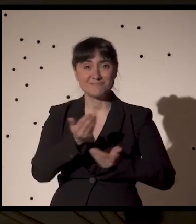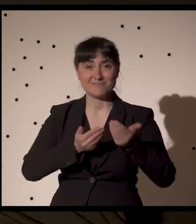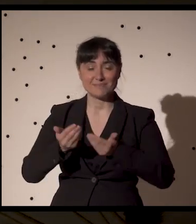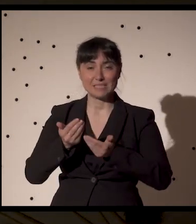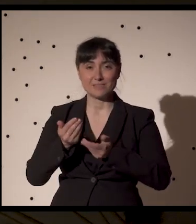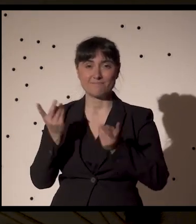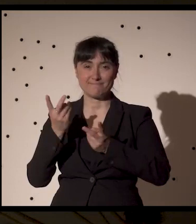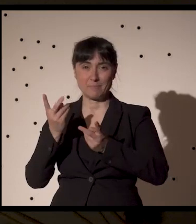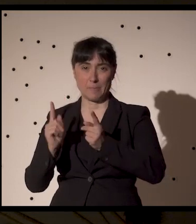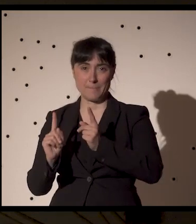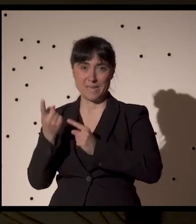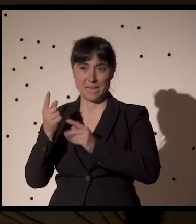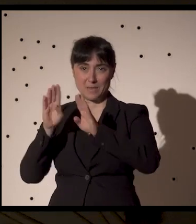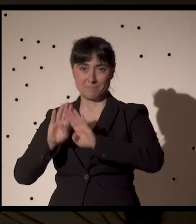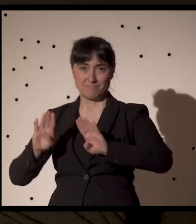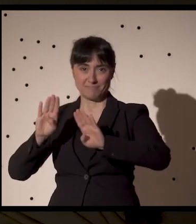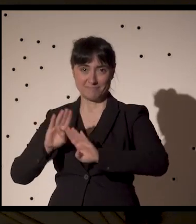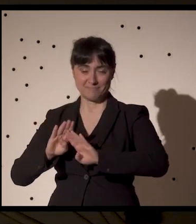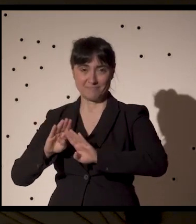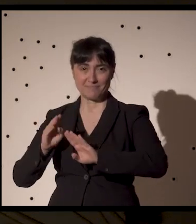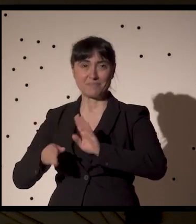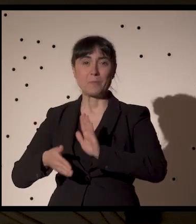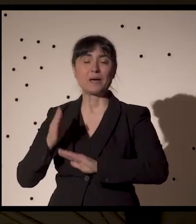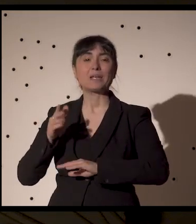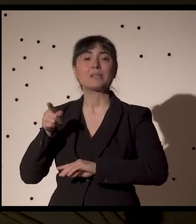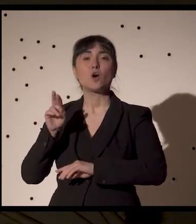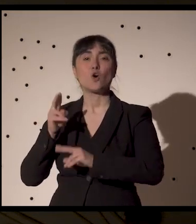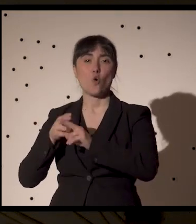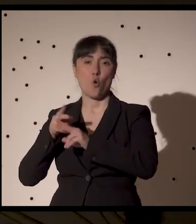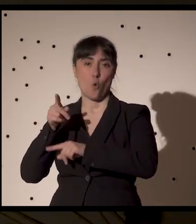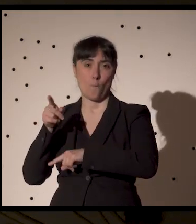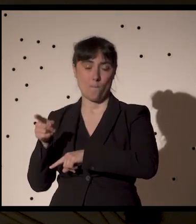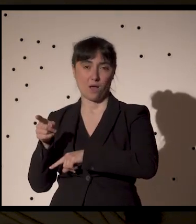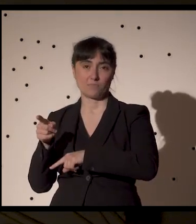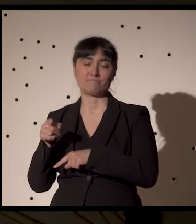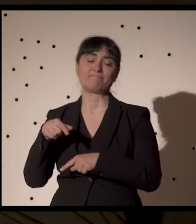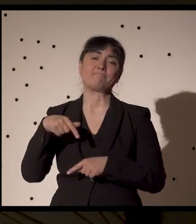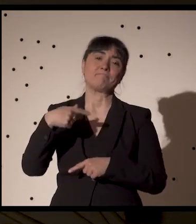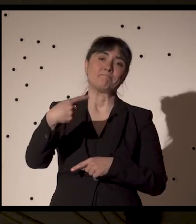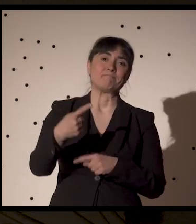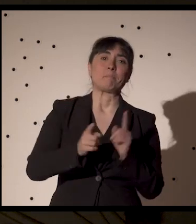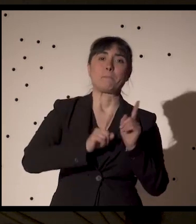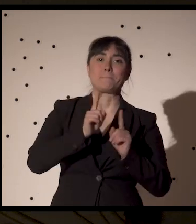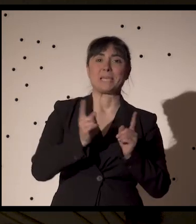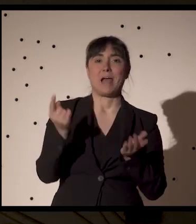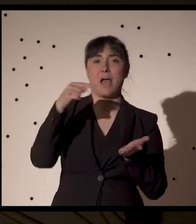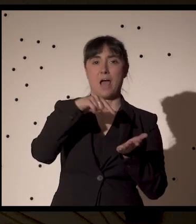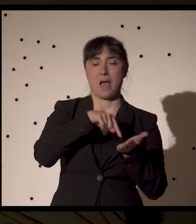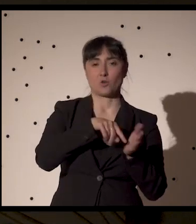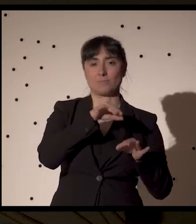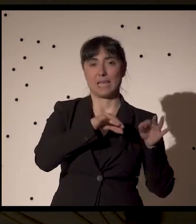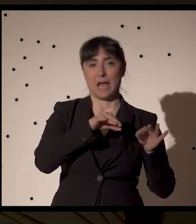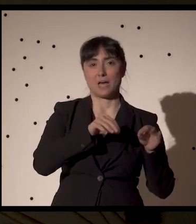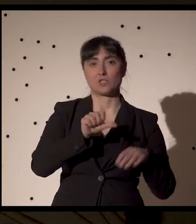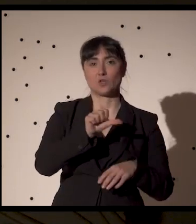poi e arriverà poi qui a Milano sul palcoscenico del dello streller come